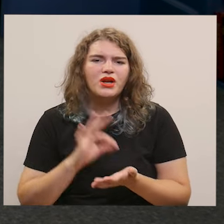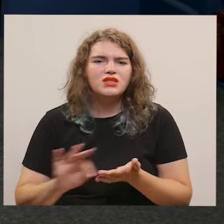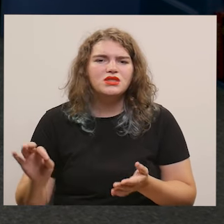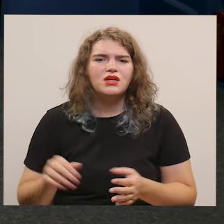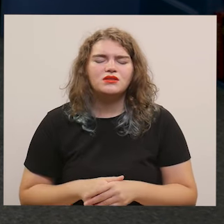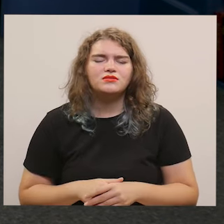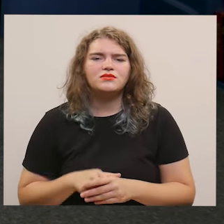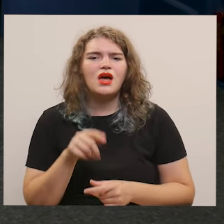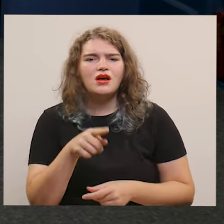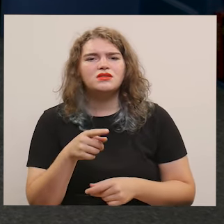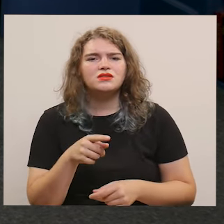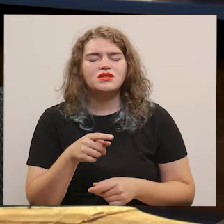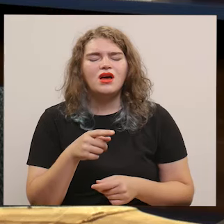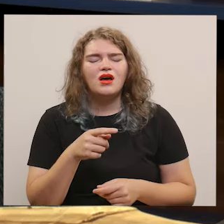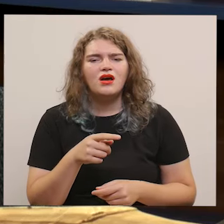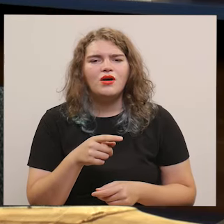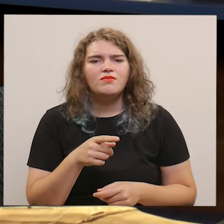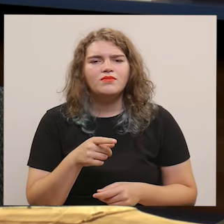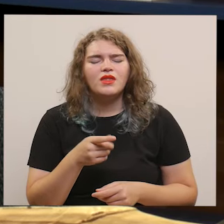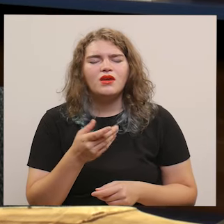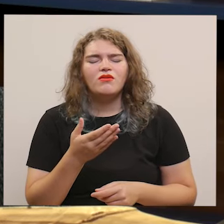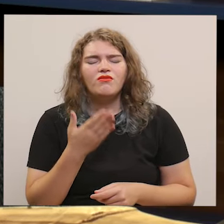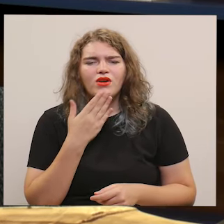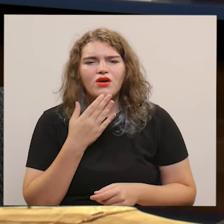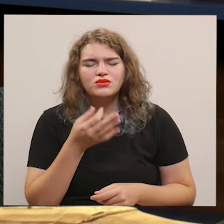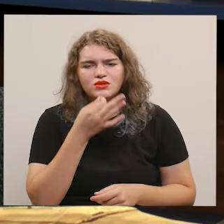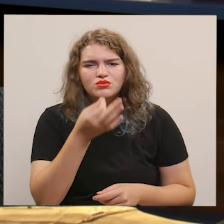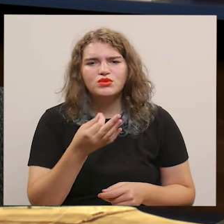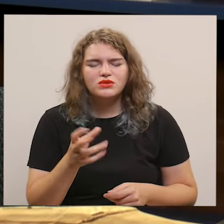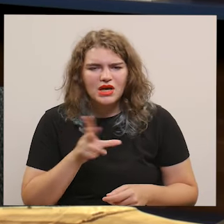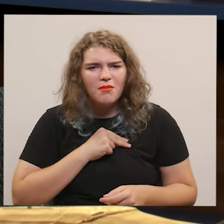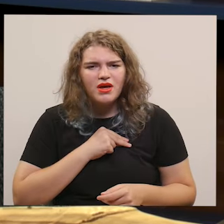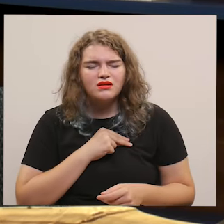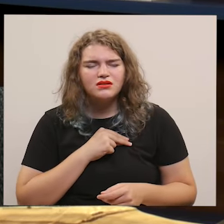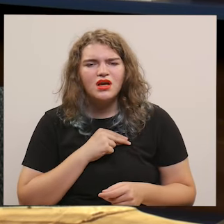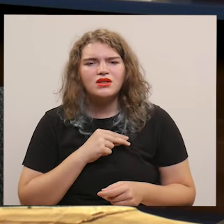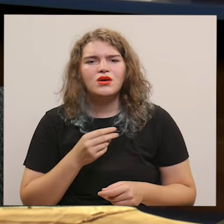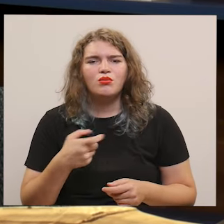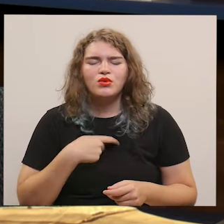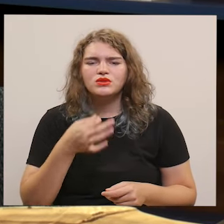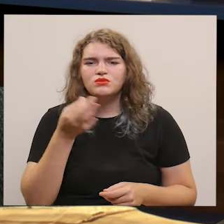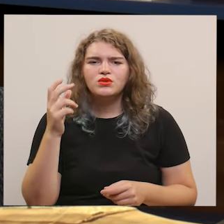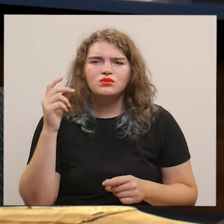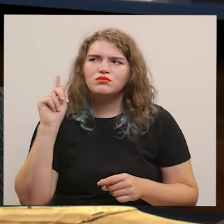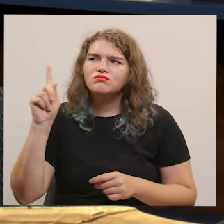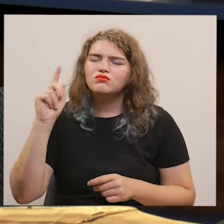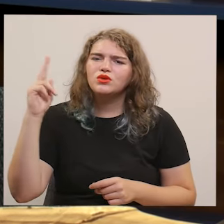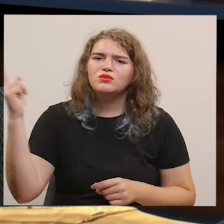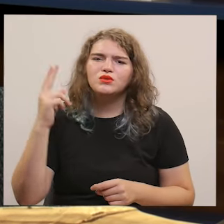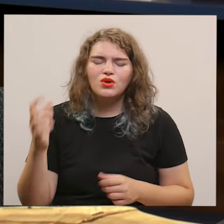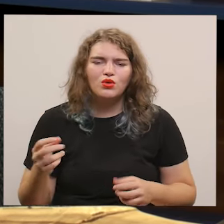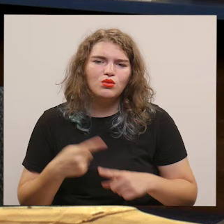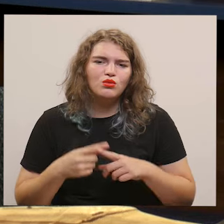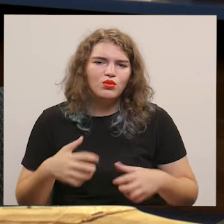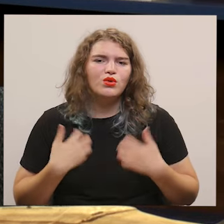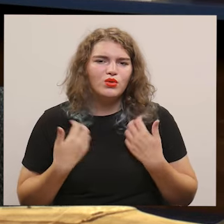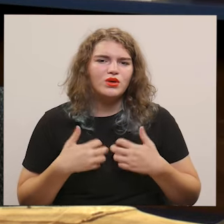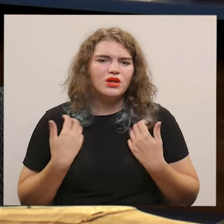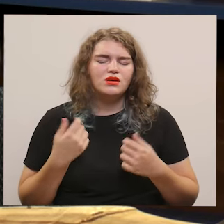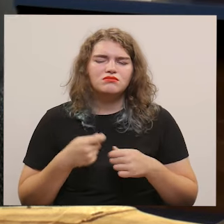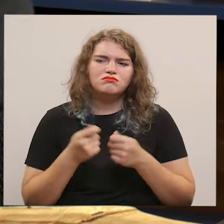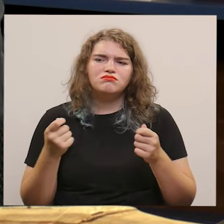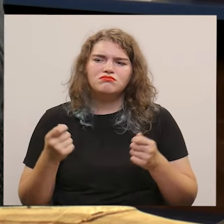Uite, asta mă face să spun întotdeauna că s-a meritat și crede-mă că pot să-i spun lui Dumnezeu din toată inima, cu bucurie și așa